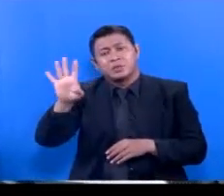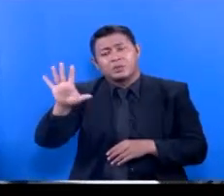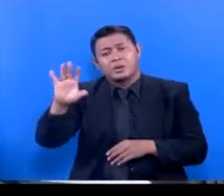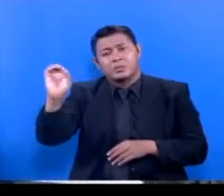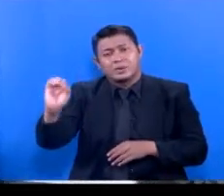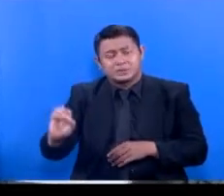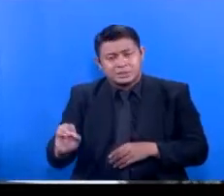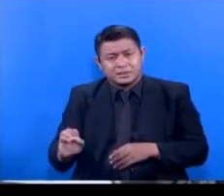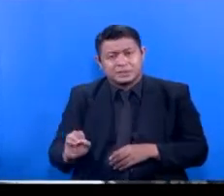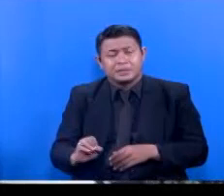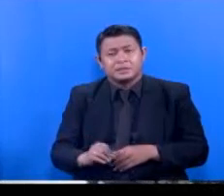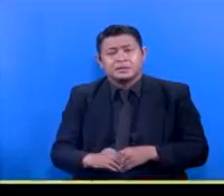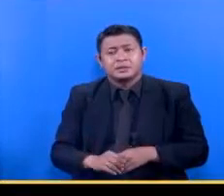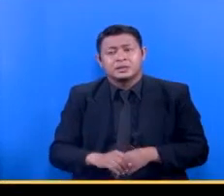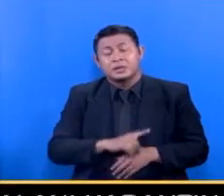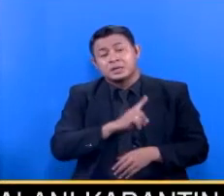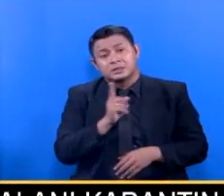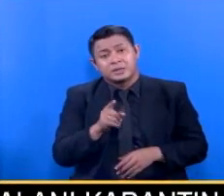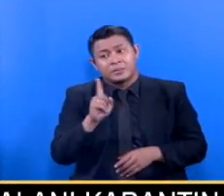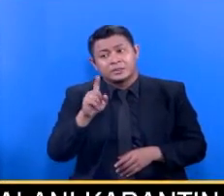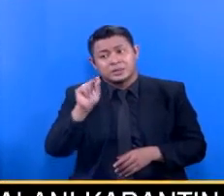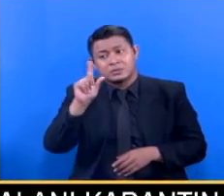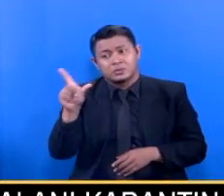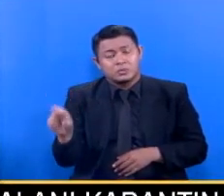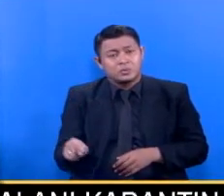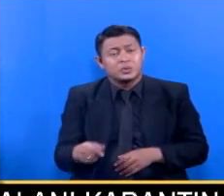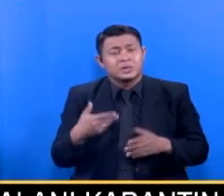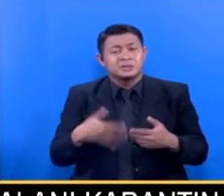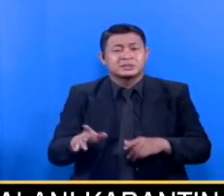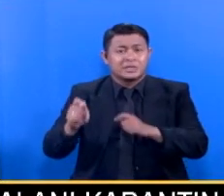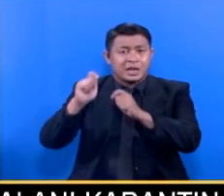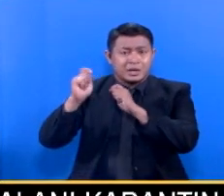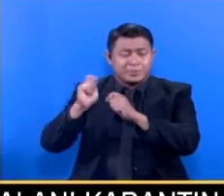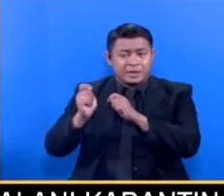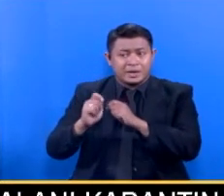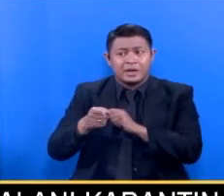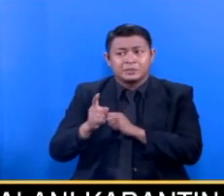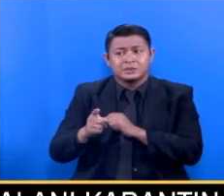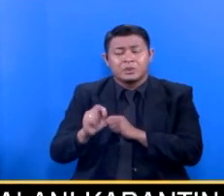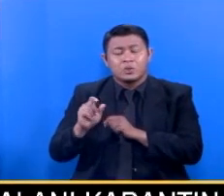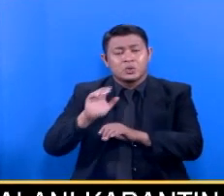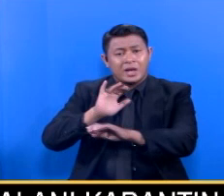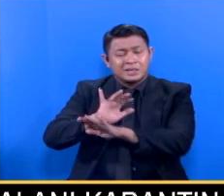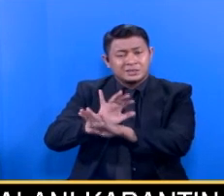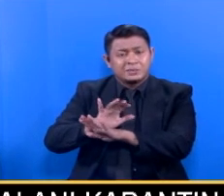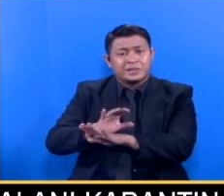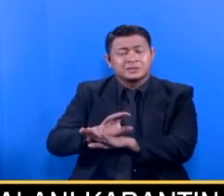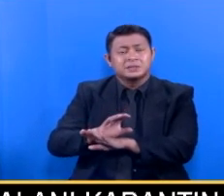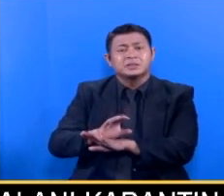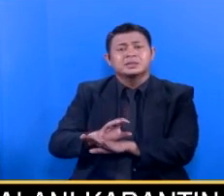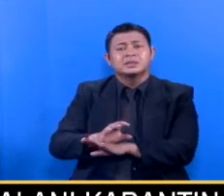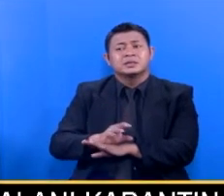30% hingga 35%. Sampai dengan 1 bulan pasca Lebaran. Karena untuk antisipasi tadi jangan